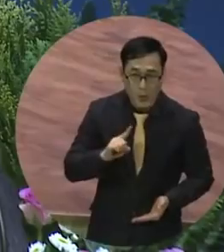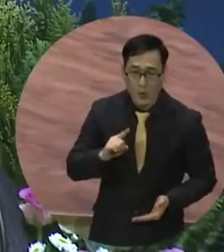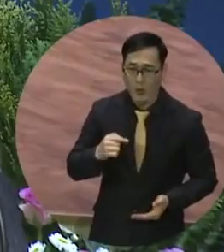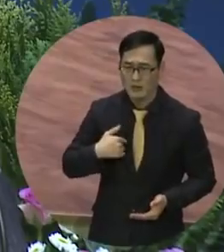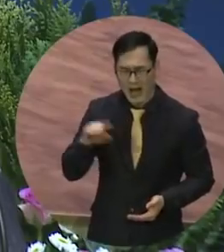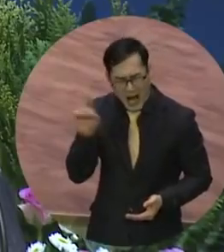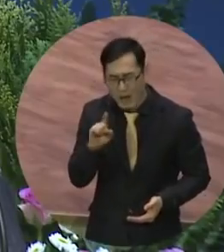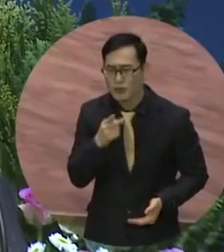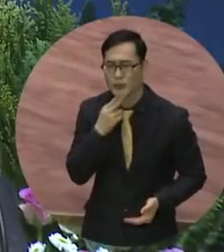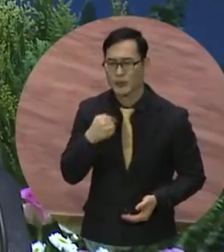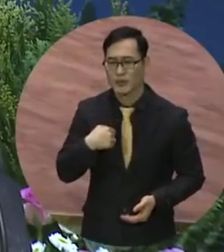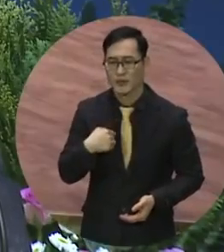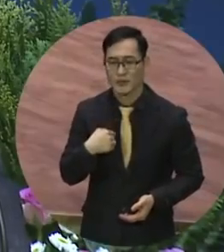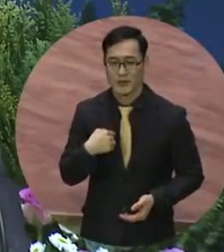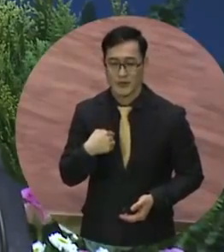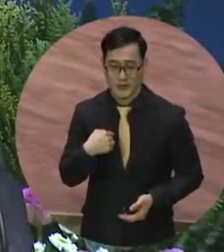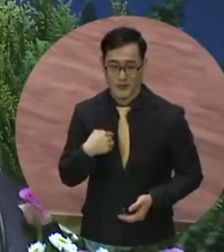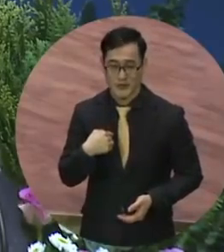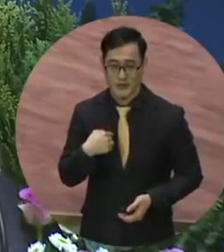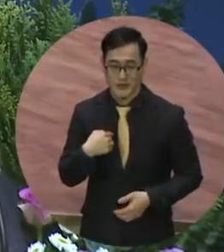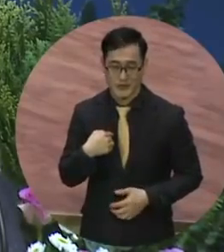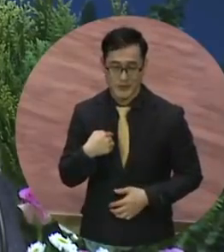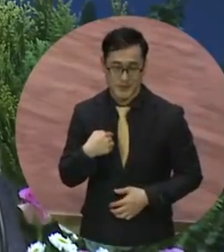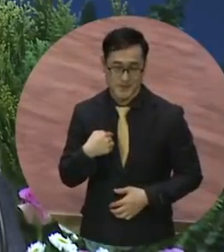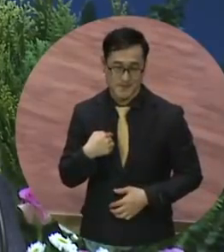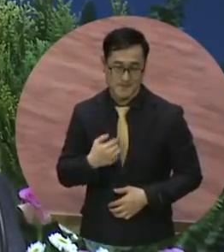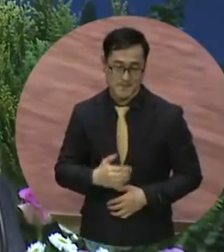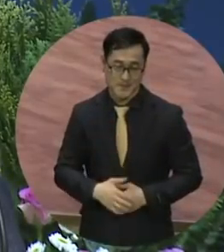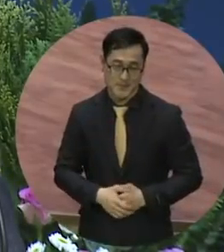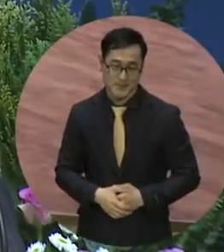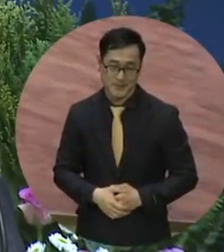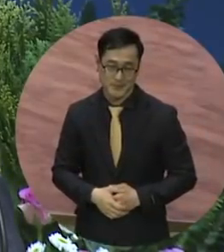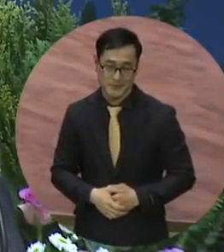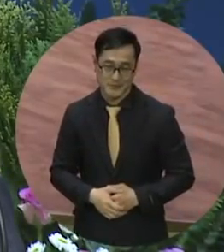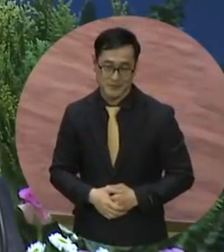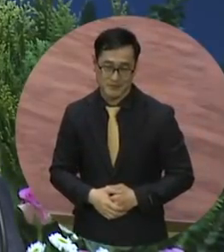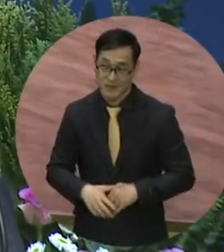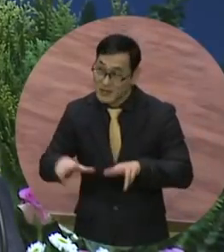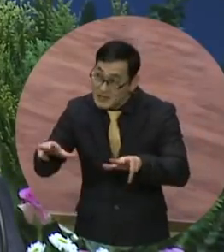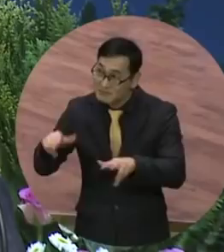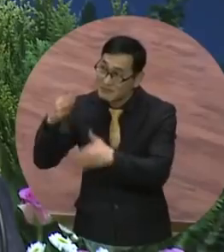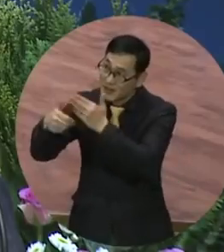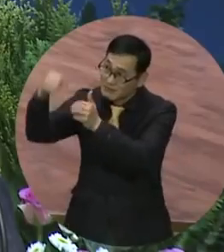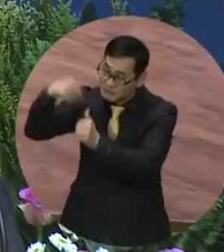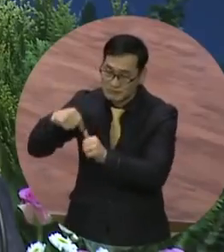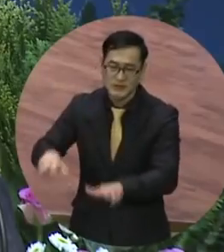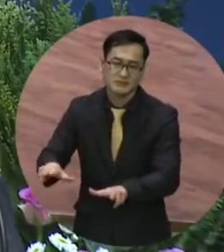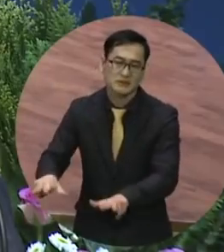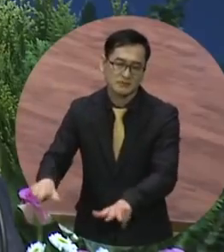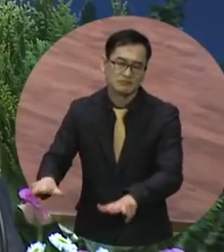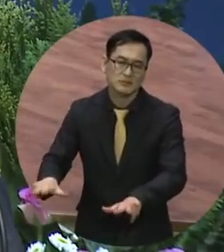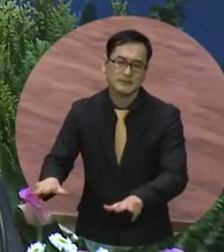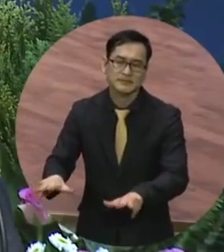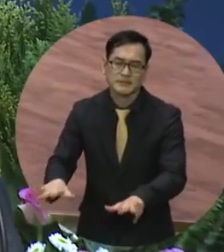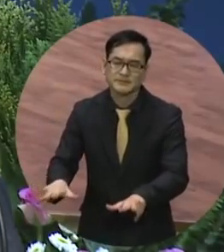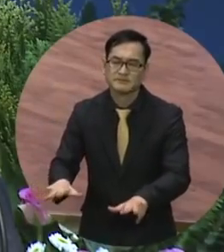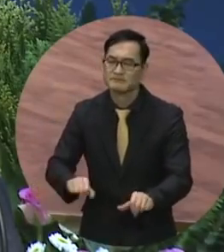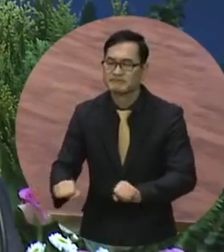아무 계산도 계획 없는 거예요. 그냥 인도 따라하면 그냥 가는 거예요. 적시로 그냥 적시로. 뭐 아무것도 없으니까 적시로지